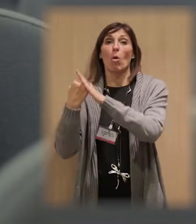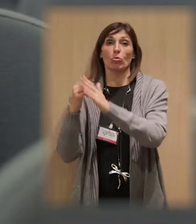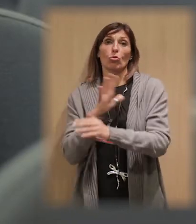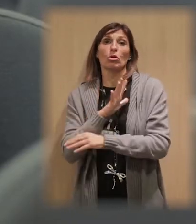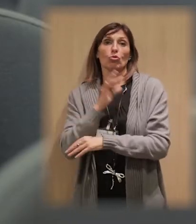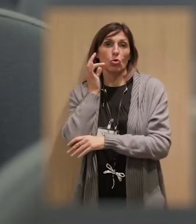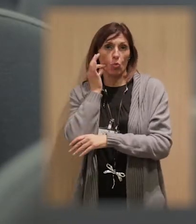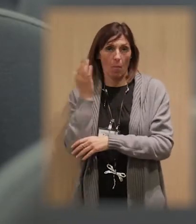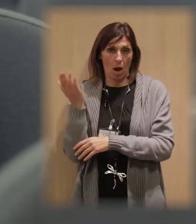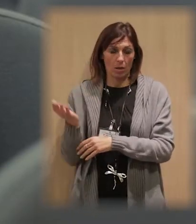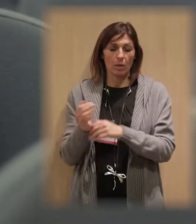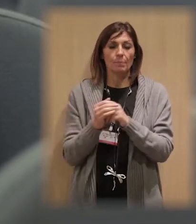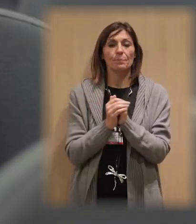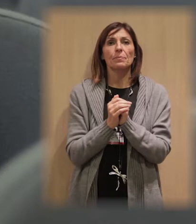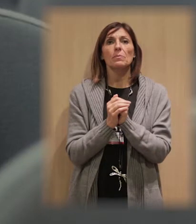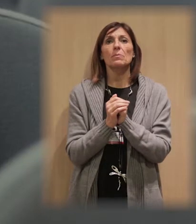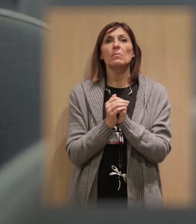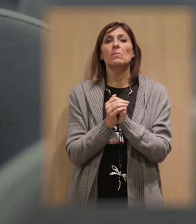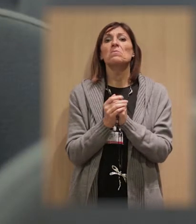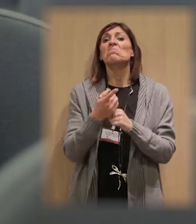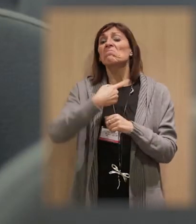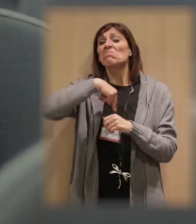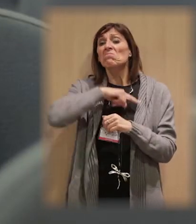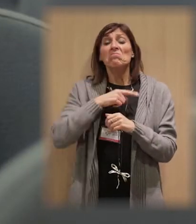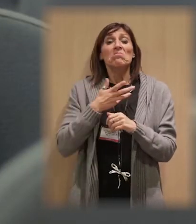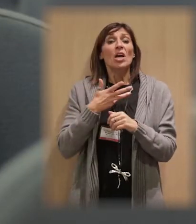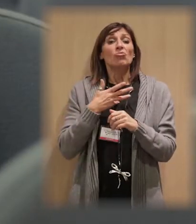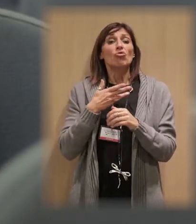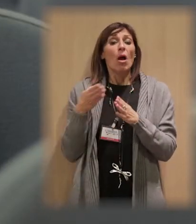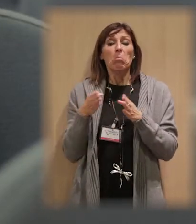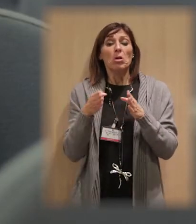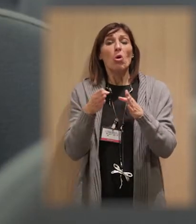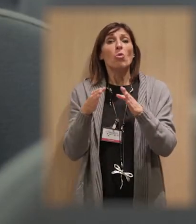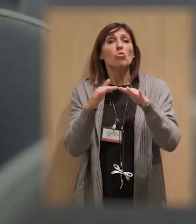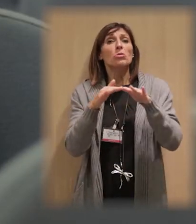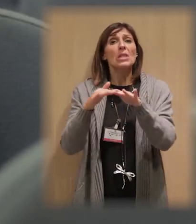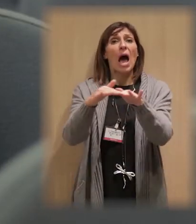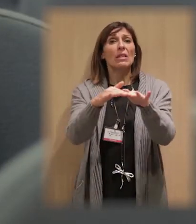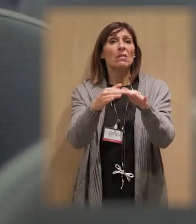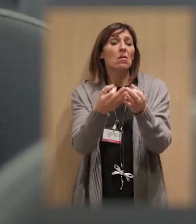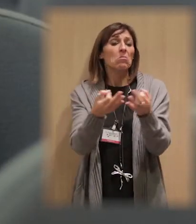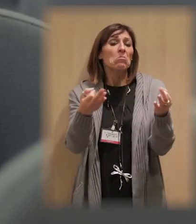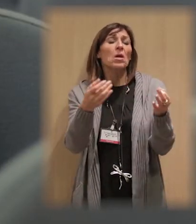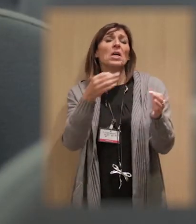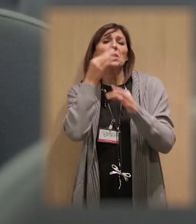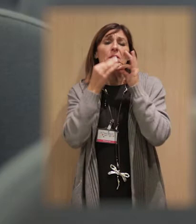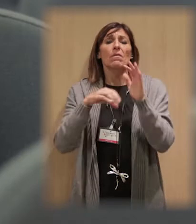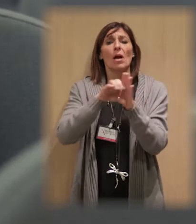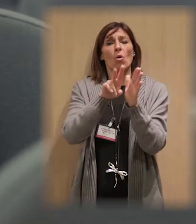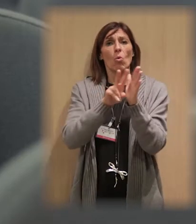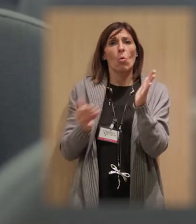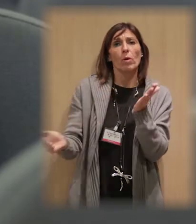risorse umane. E seguiamo il nostro iter standard, quindi raccogliamo i curriculum,